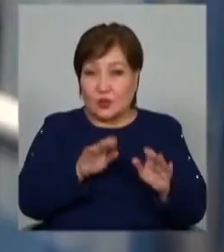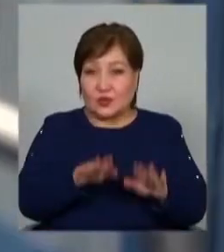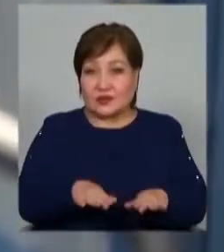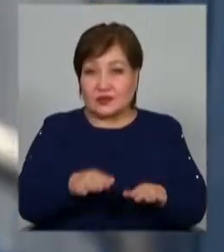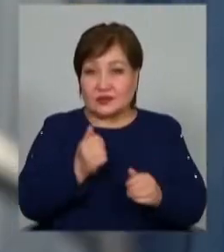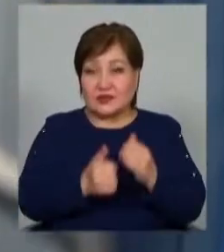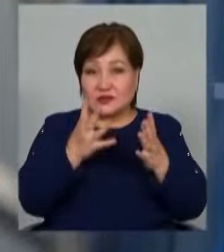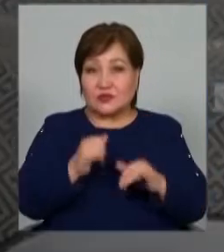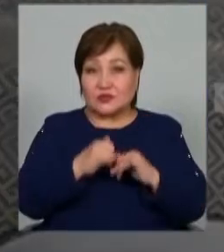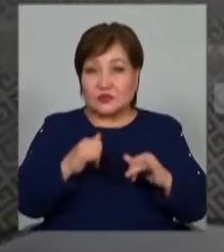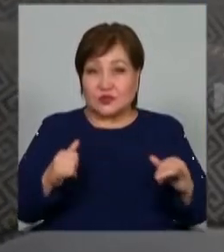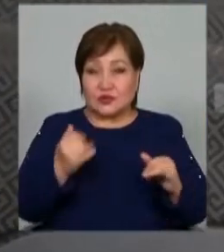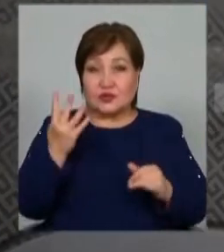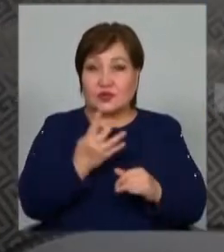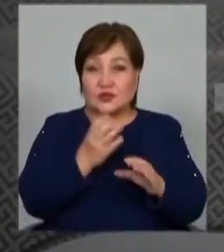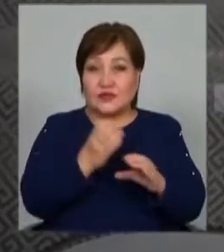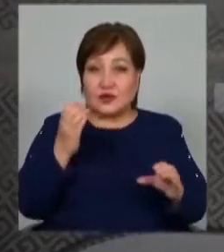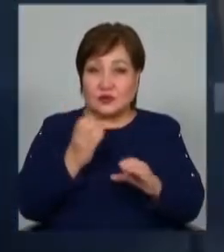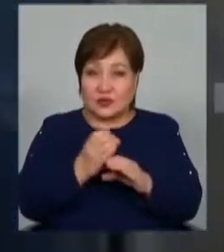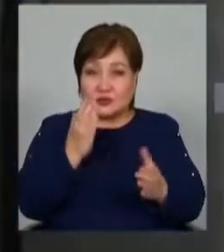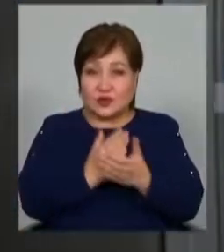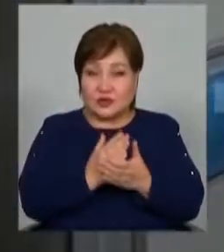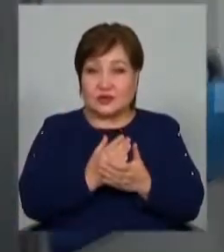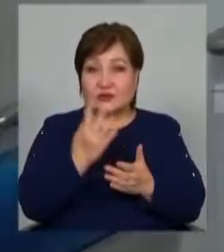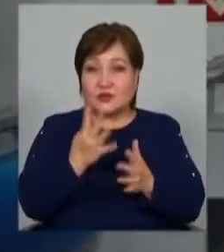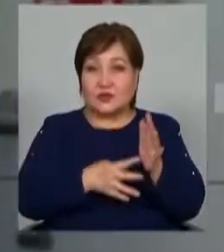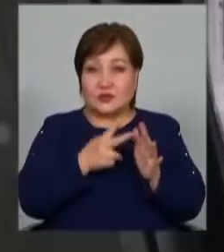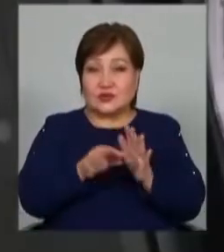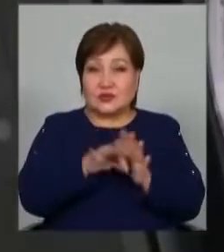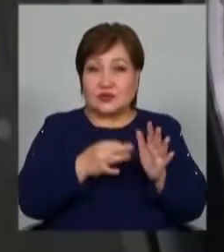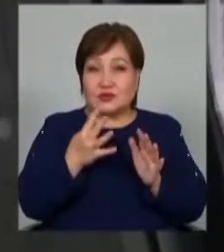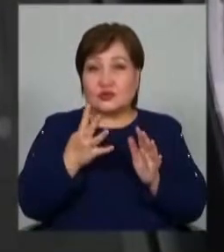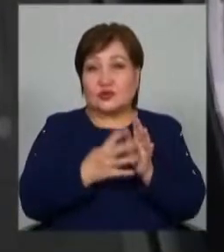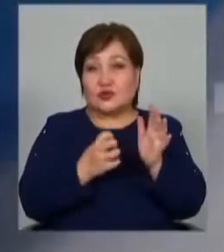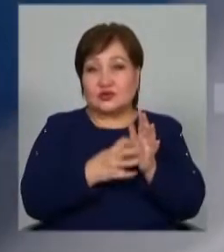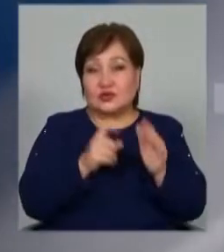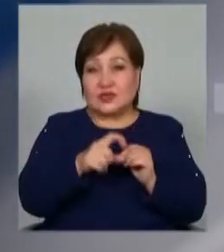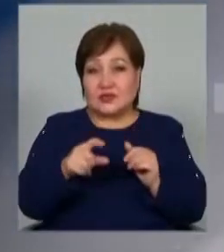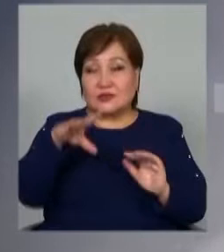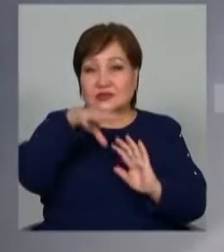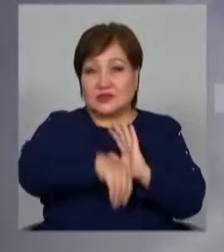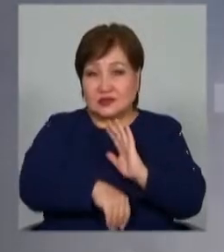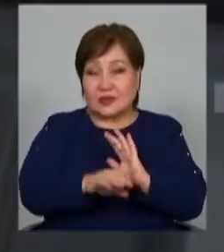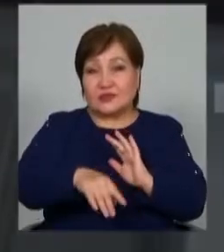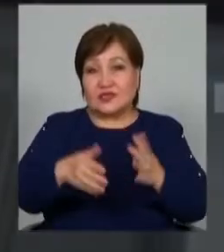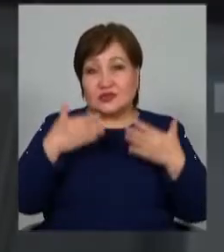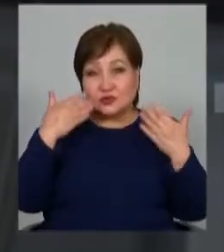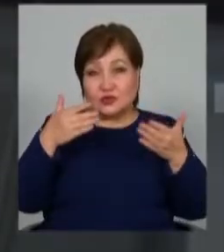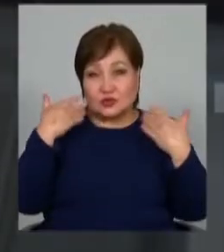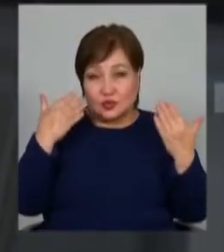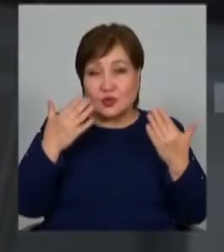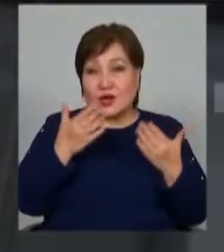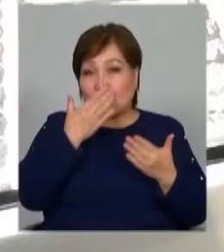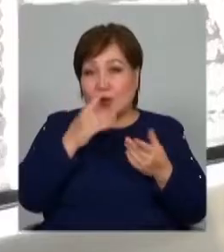4 вагоннан тұратын бір пойызға бір мезетте 940 адам сият. Әрбір вагонда жылыту, желдету және ауа баптау жүйесі